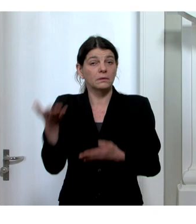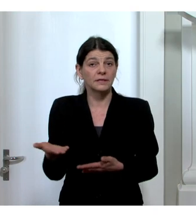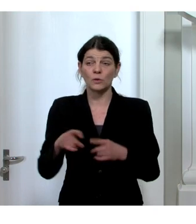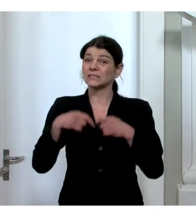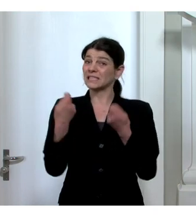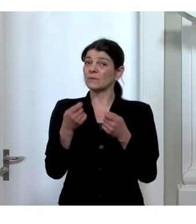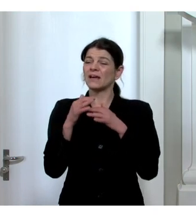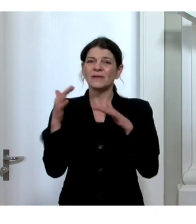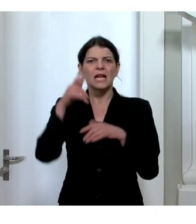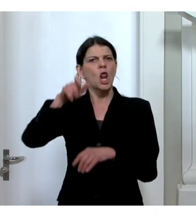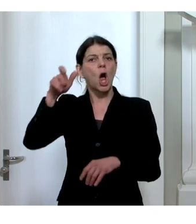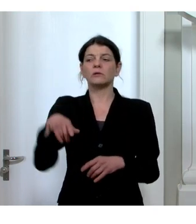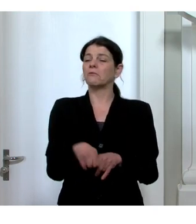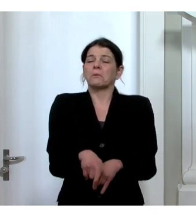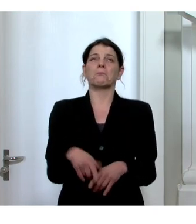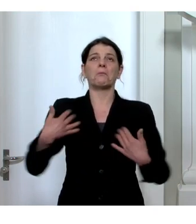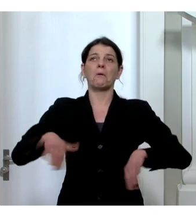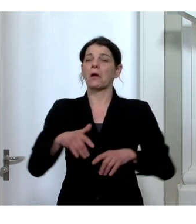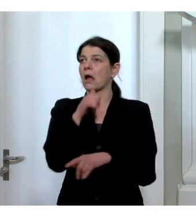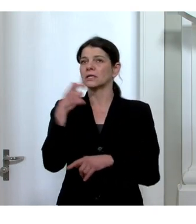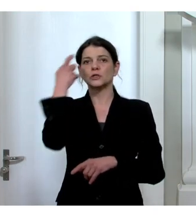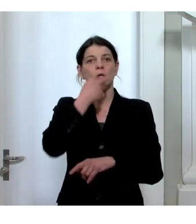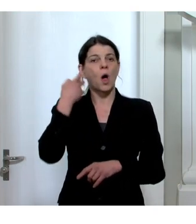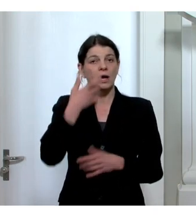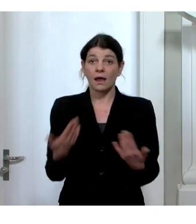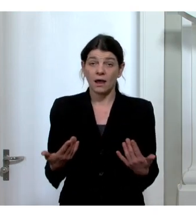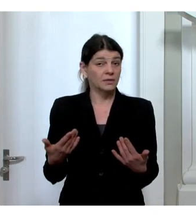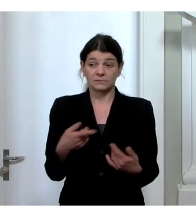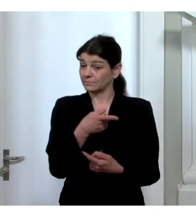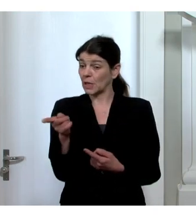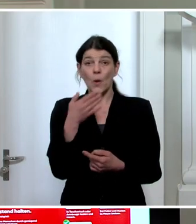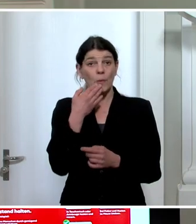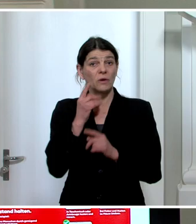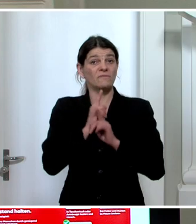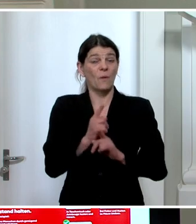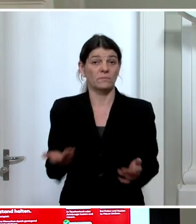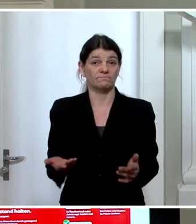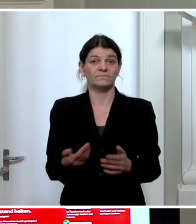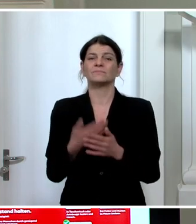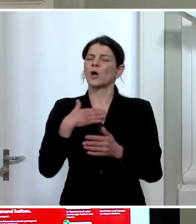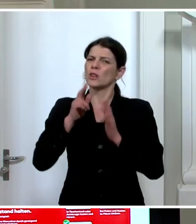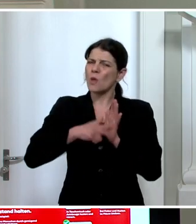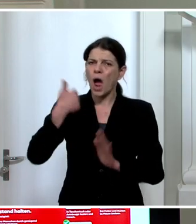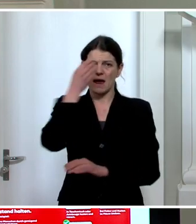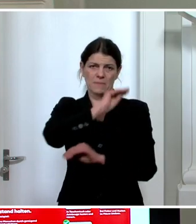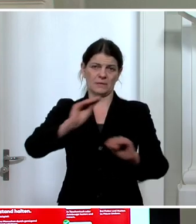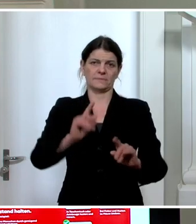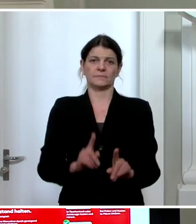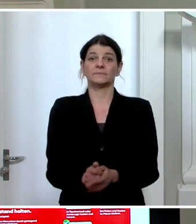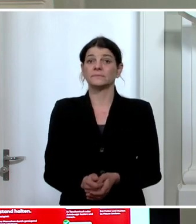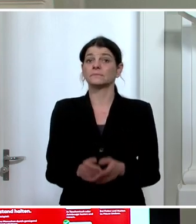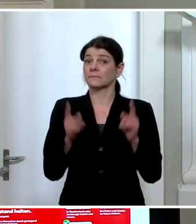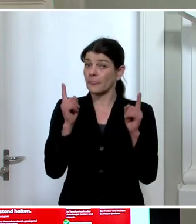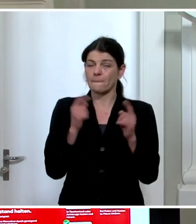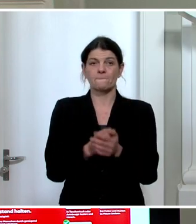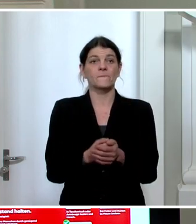viele Sorglose, die das eben nicht befolgen. Und ich möchte nochmals betonen, es